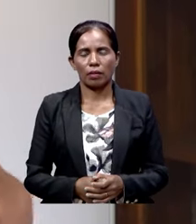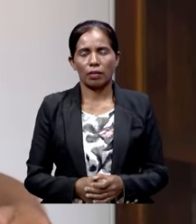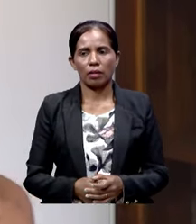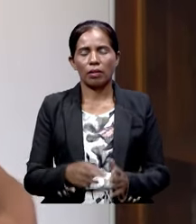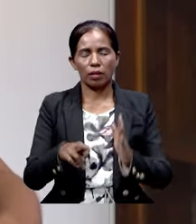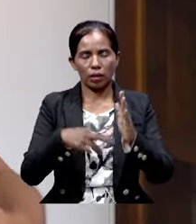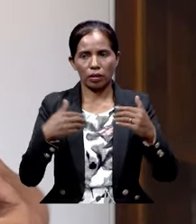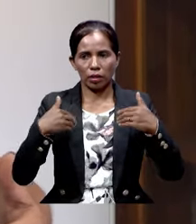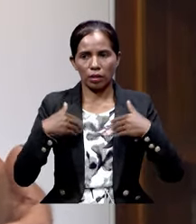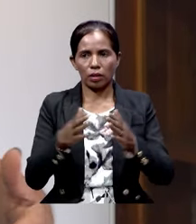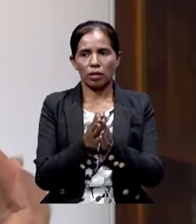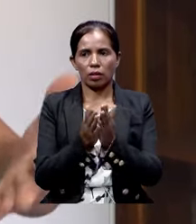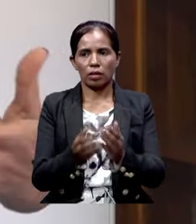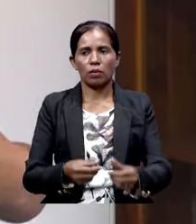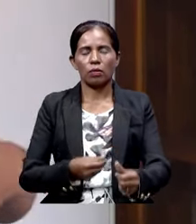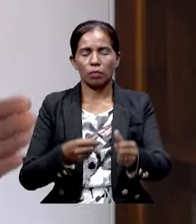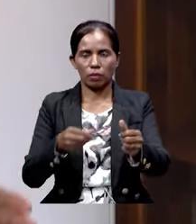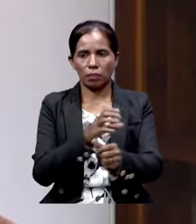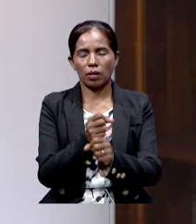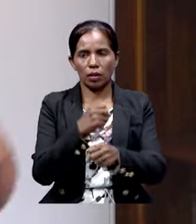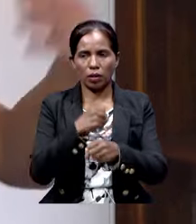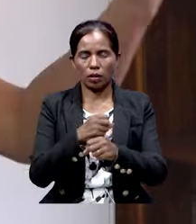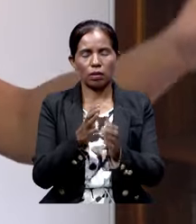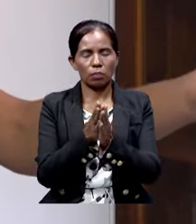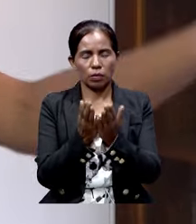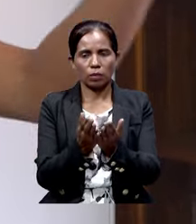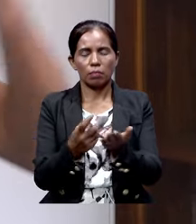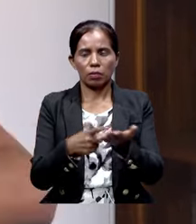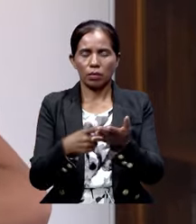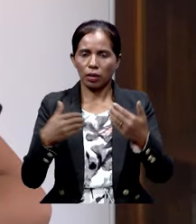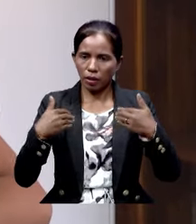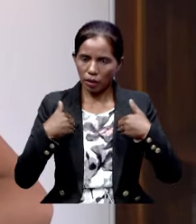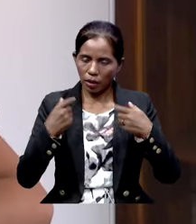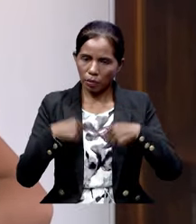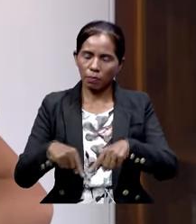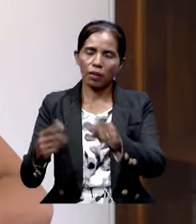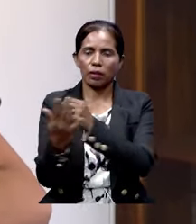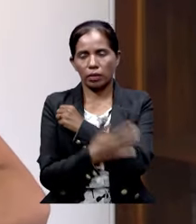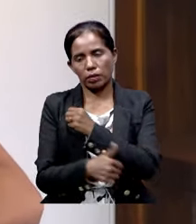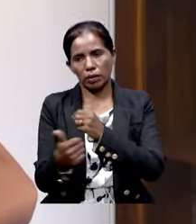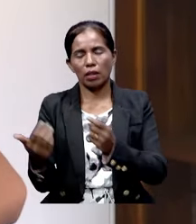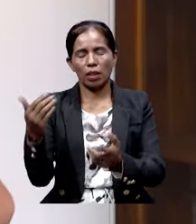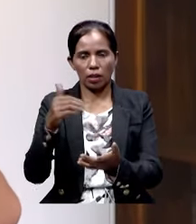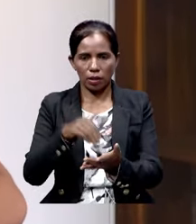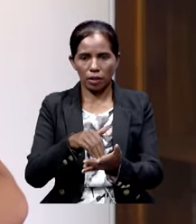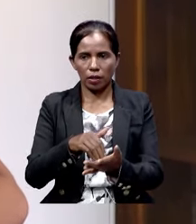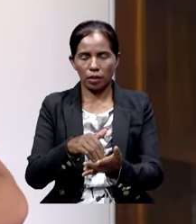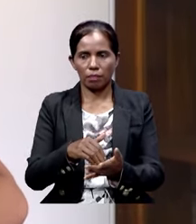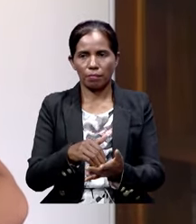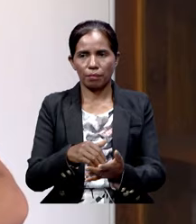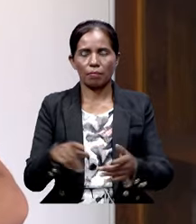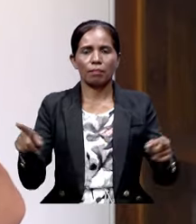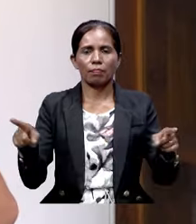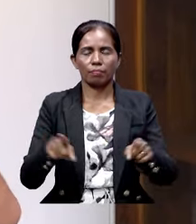kejitu nih oh pasporte nih tinggal ba urus pasporte iya Paranya bele ba. Idali datang atau bele